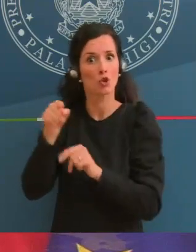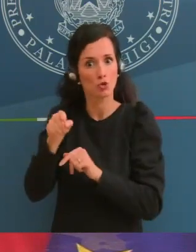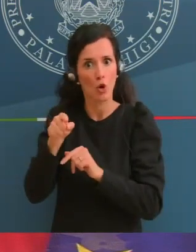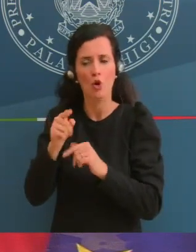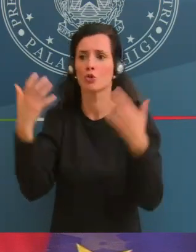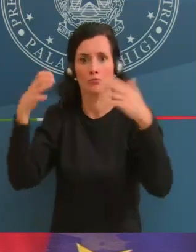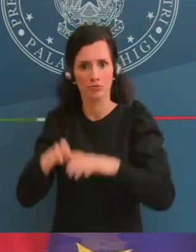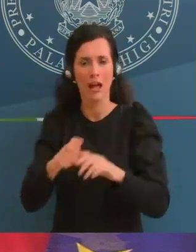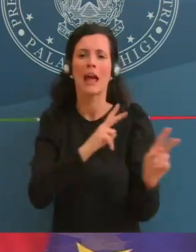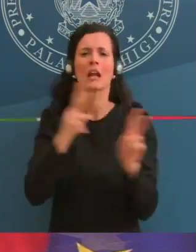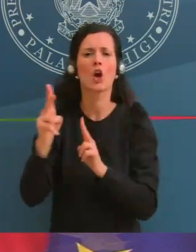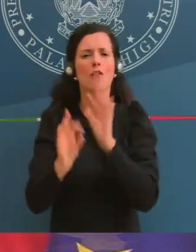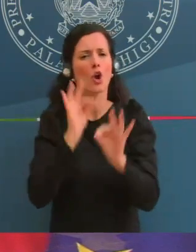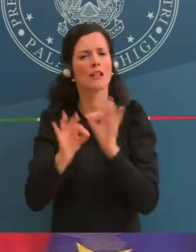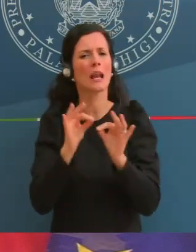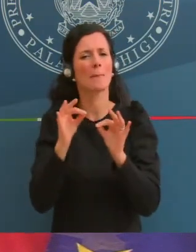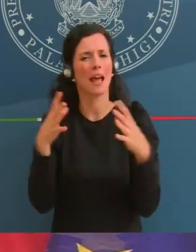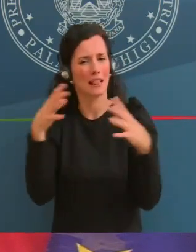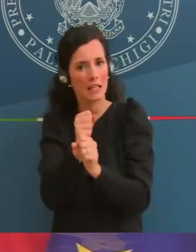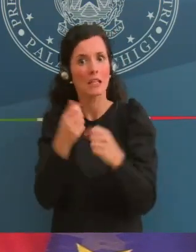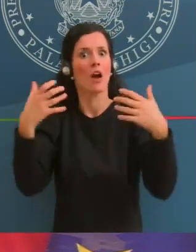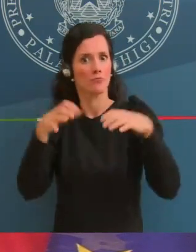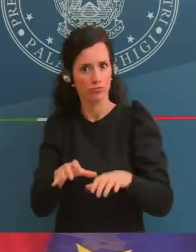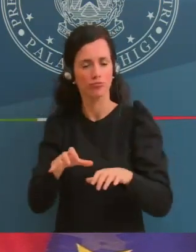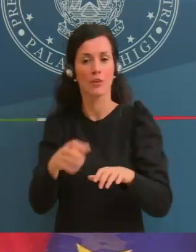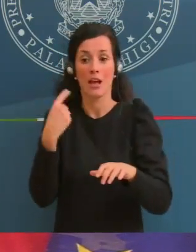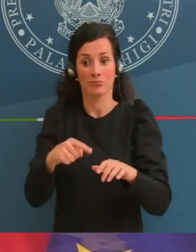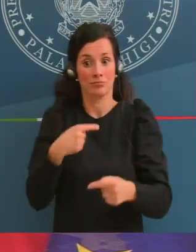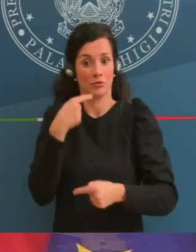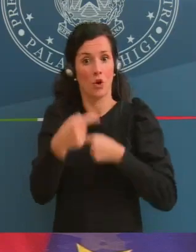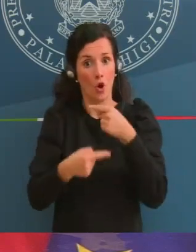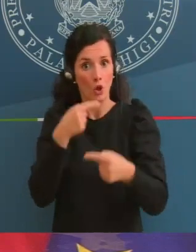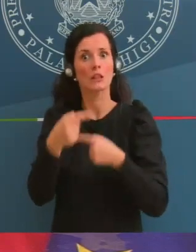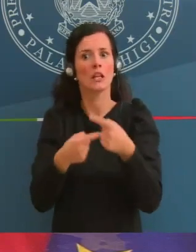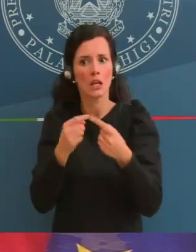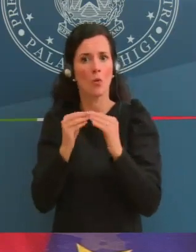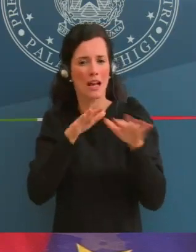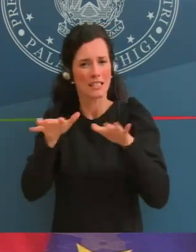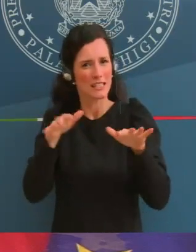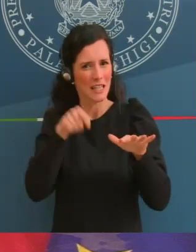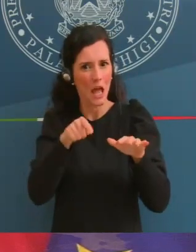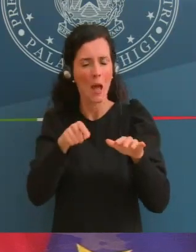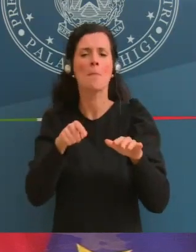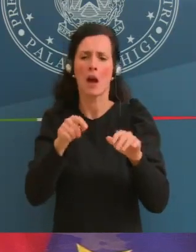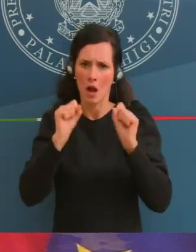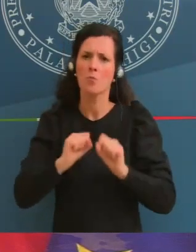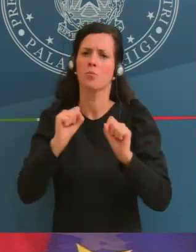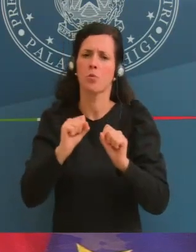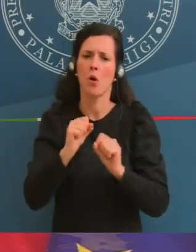giro di un paio di settimane quindi in prossimità delle festività natalizie tutte le regioni saranno gialle